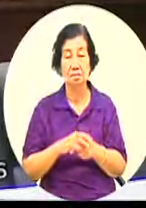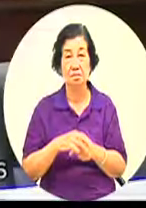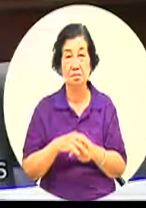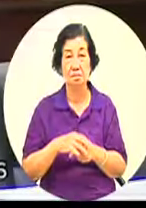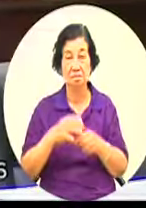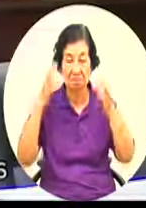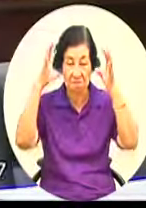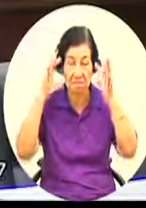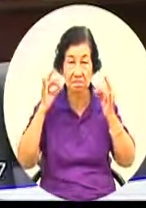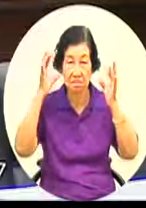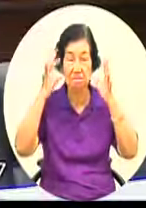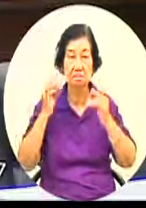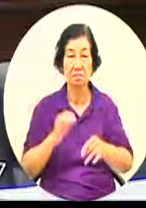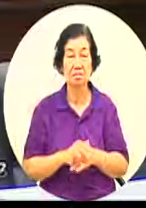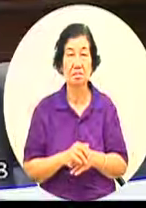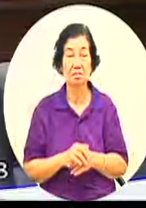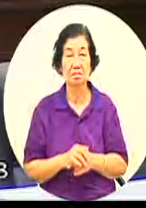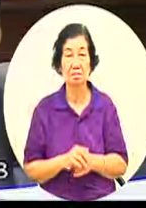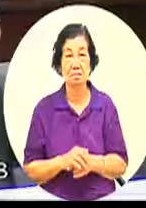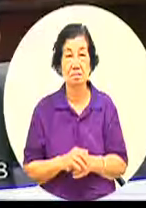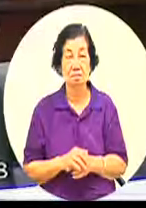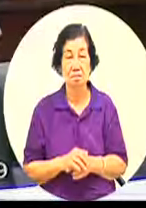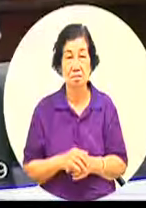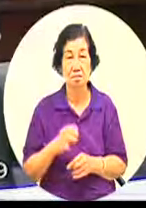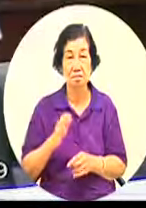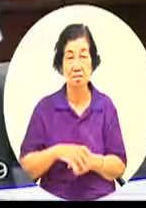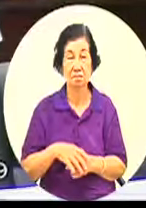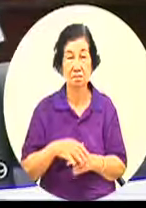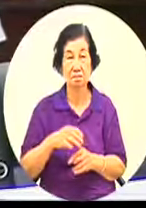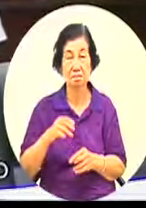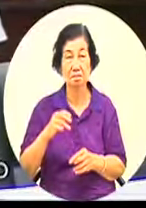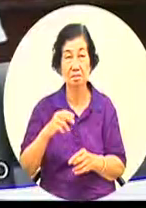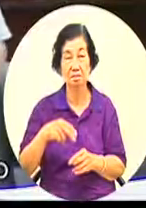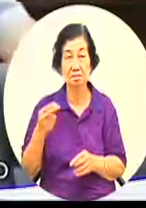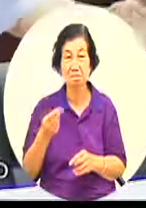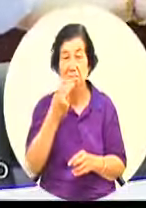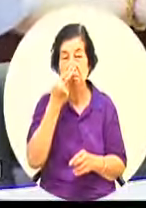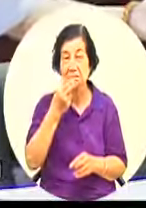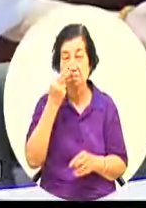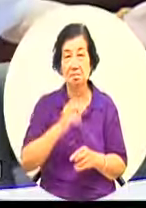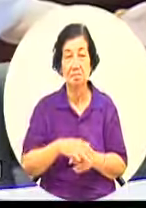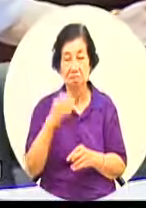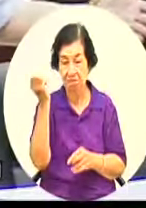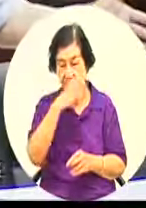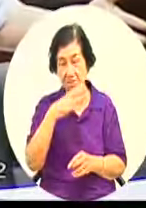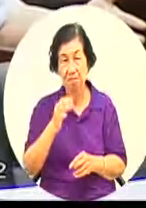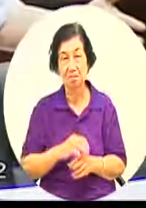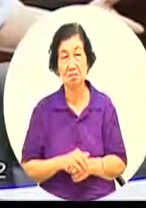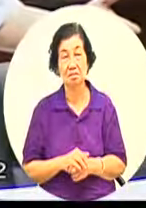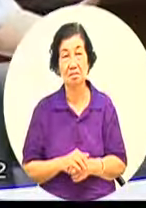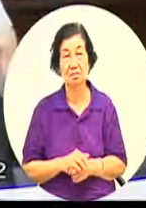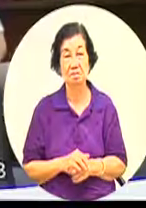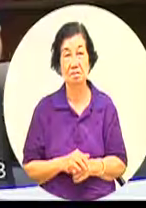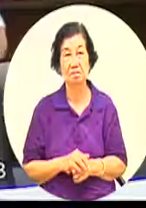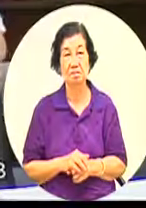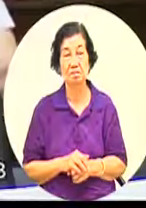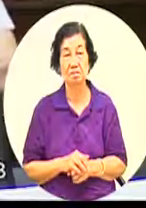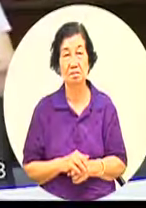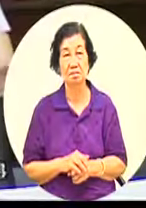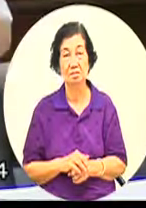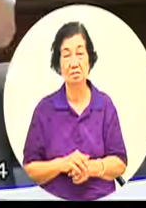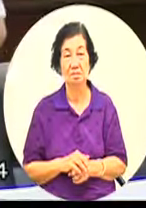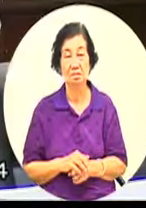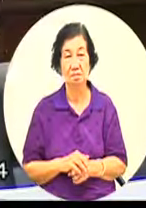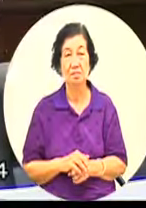热；第二个，当然空气也不是很好，空气也不是很好。大家能够在下